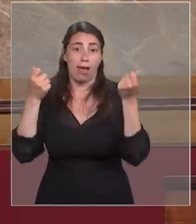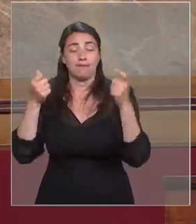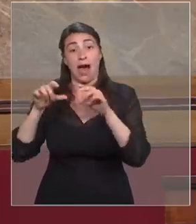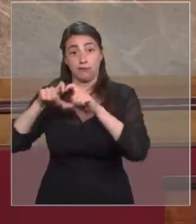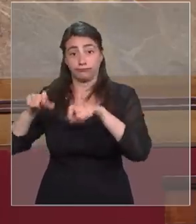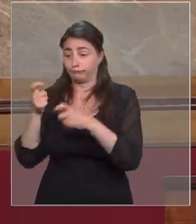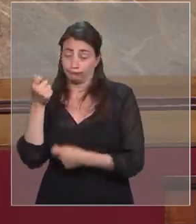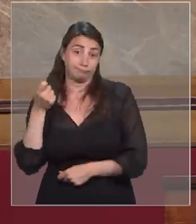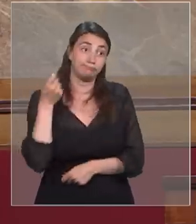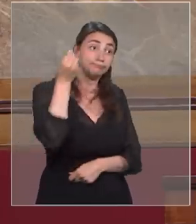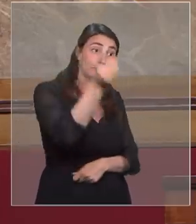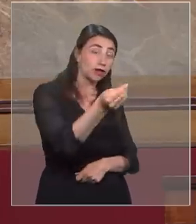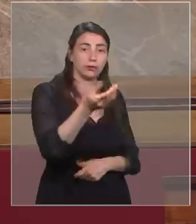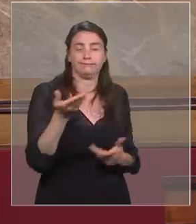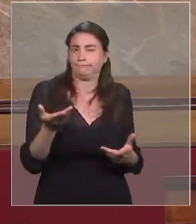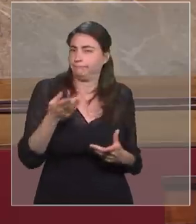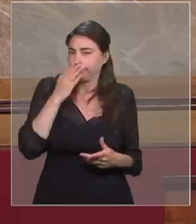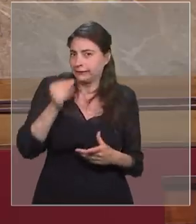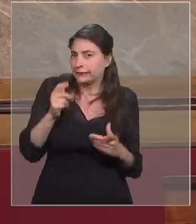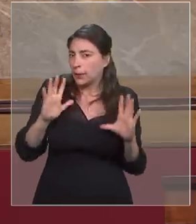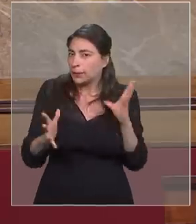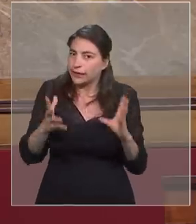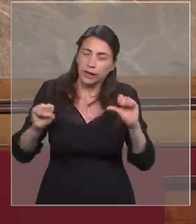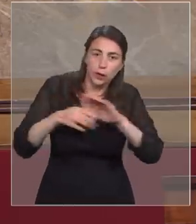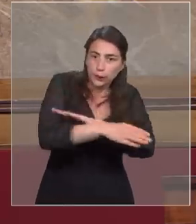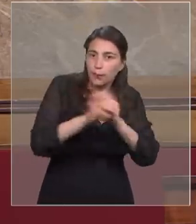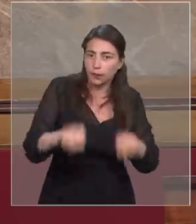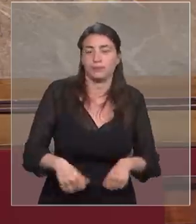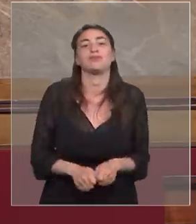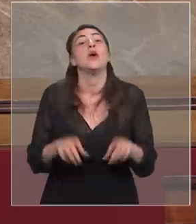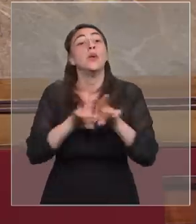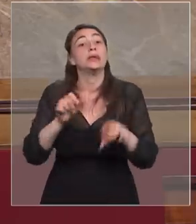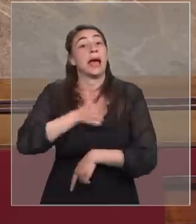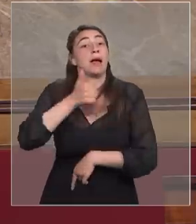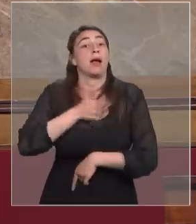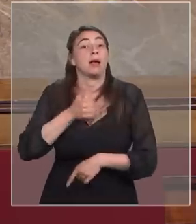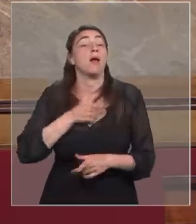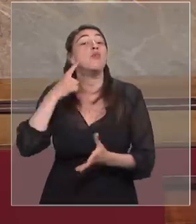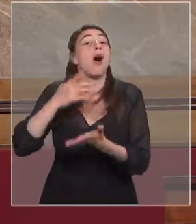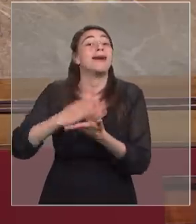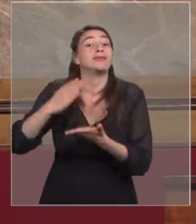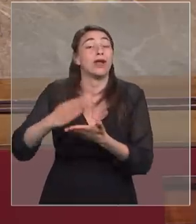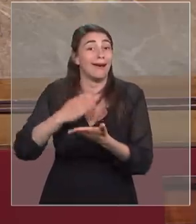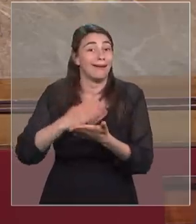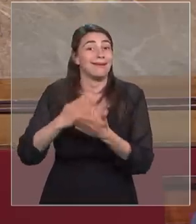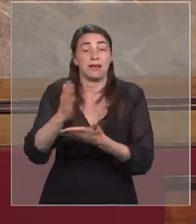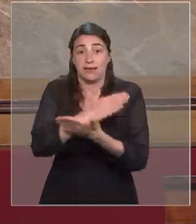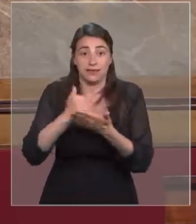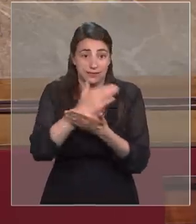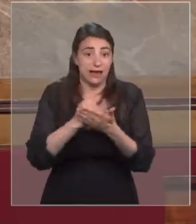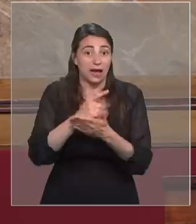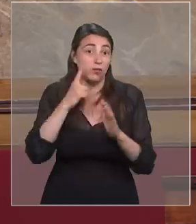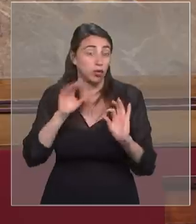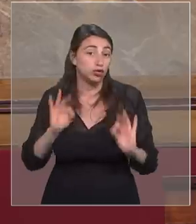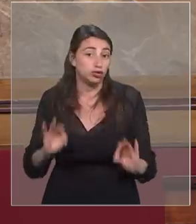sont nombreux. Enfin, si les artisans s'intéressent de plus en plus à l'actionnariat salarié pour fidéliser leur personnel ou favoriser la